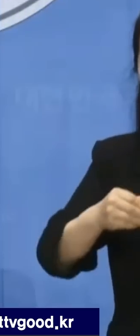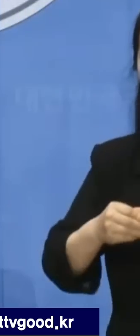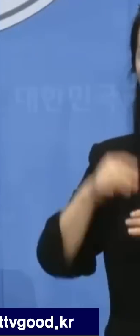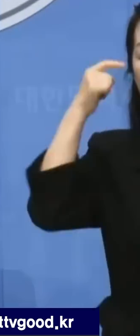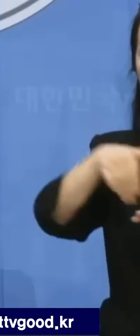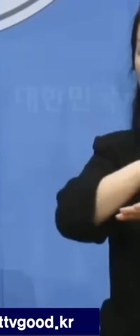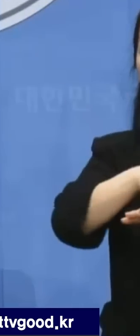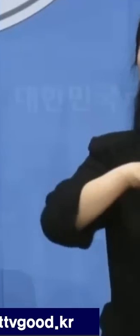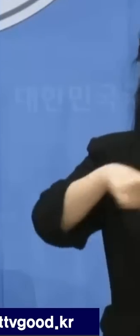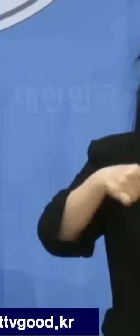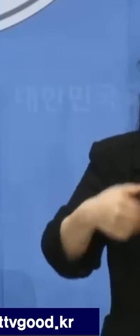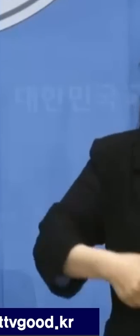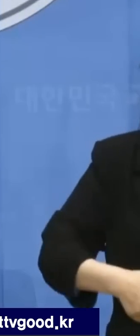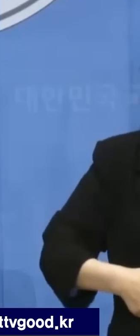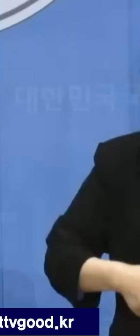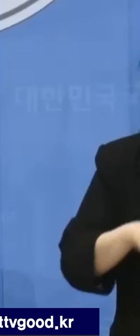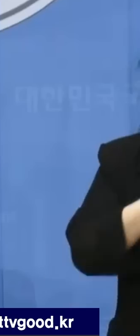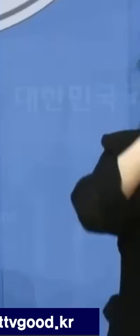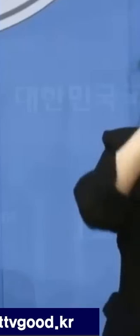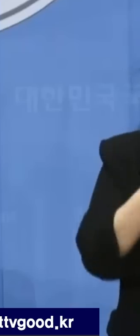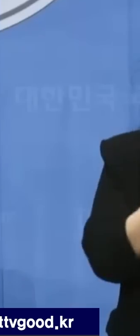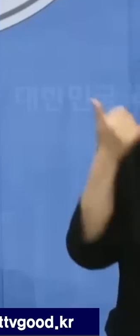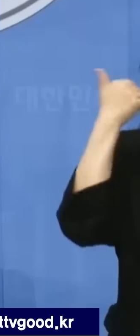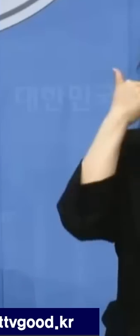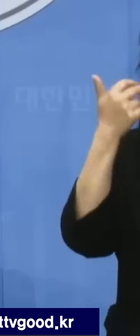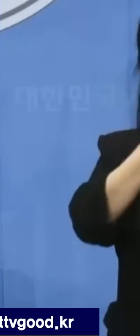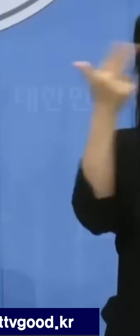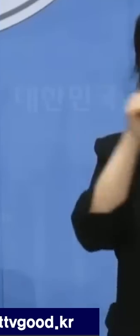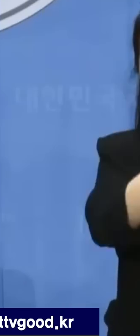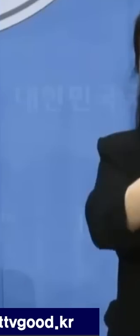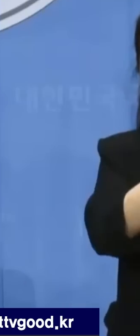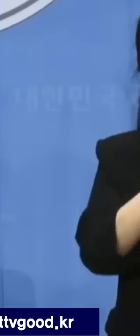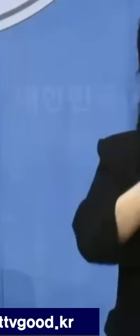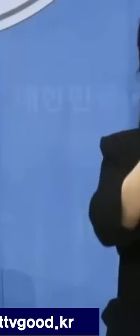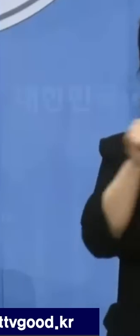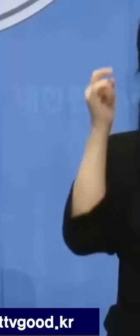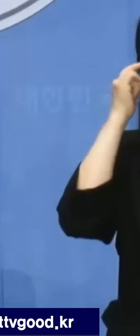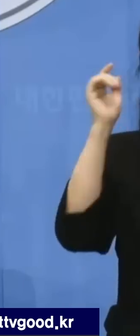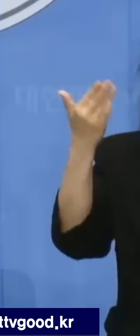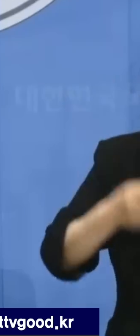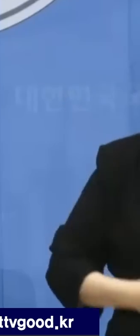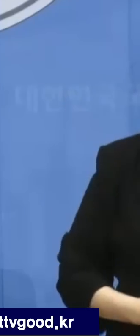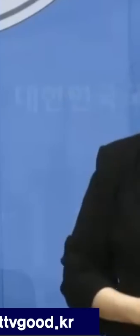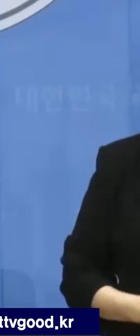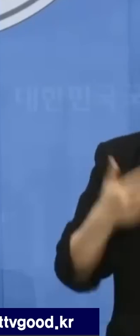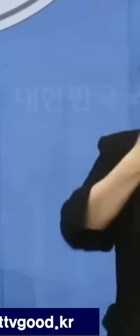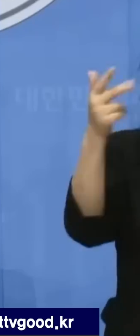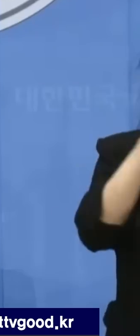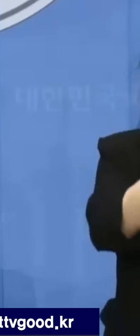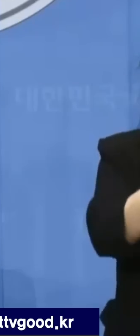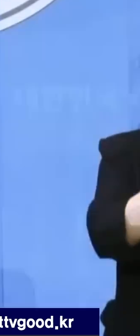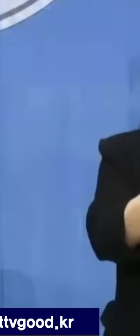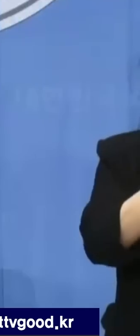필요합니다. 그 적임자는 이재명 전 대선 후보라고 생각합니다. 이재명